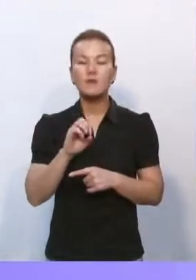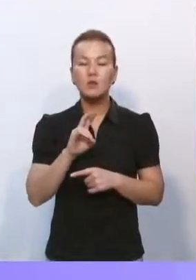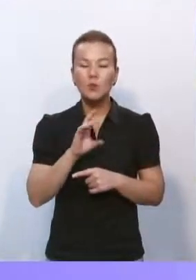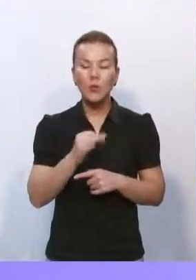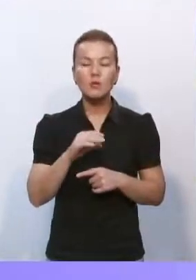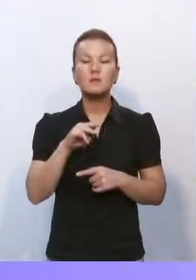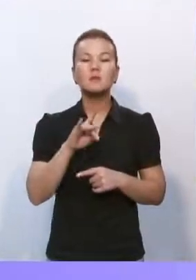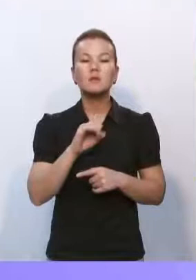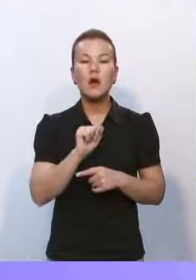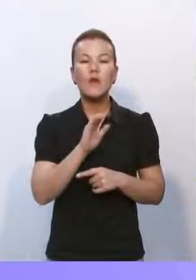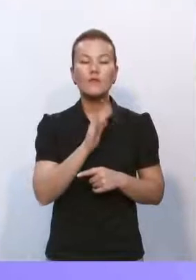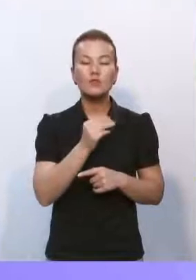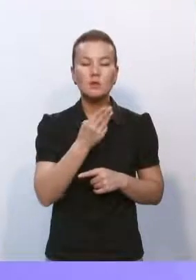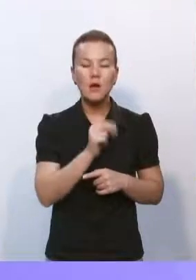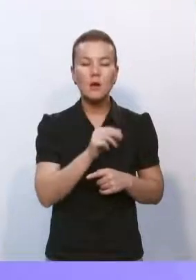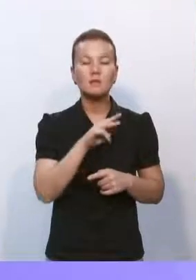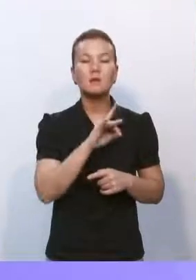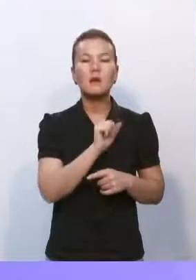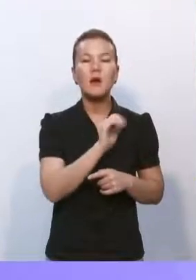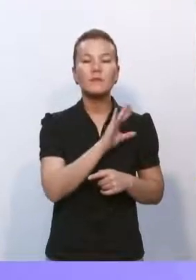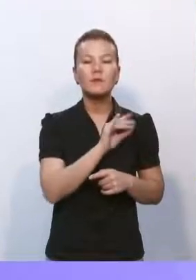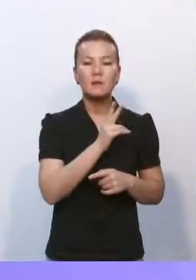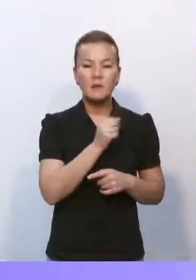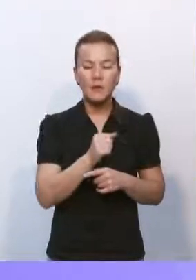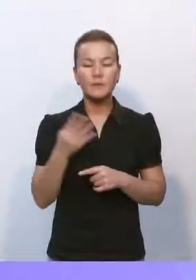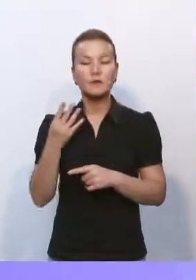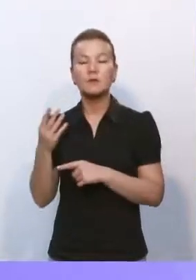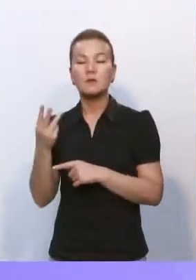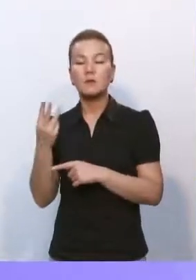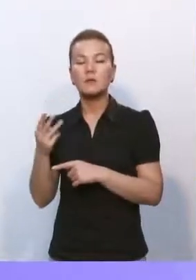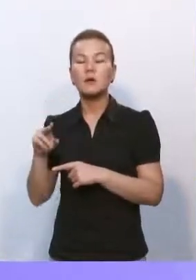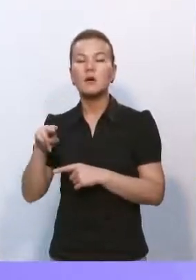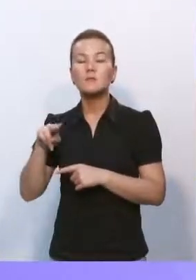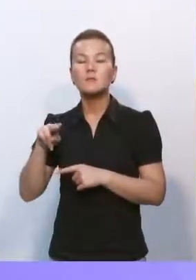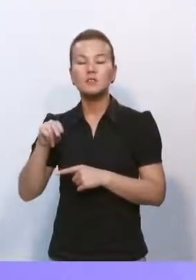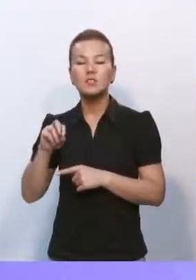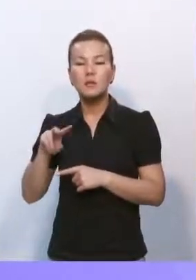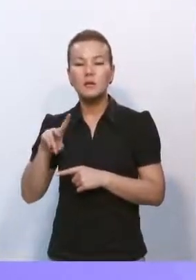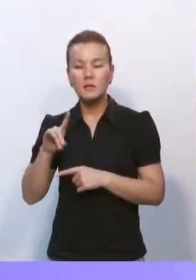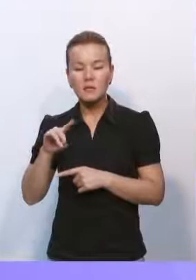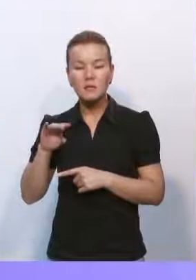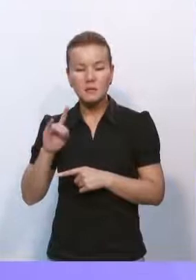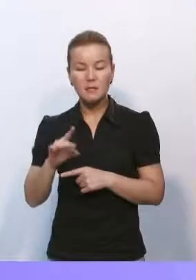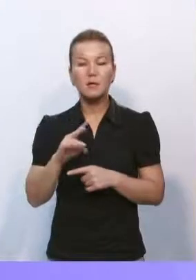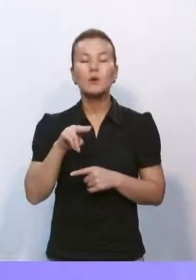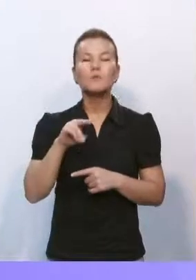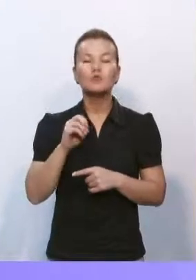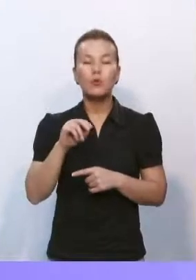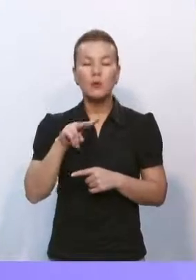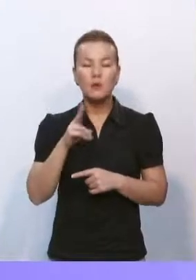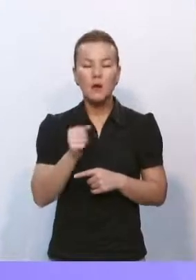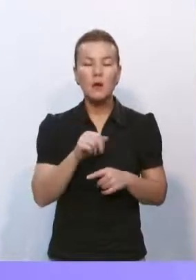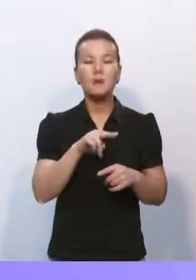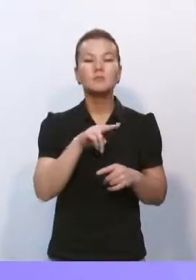травушка, травинка. Третий ряд. Пчелиный, пчелка, пчела,